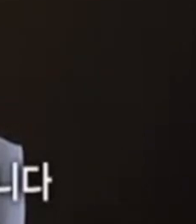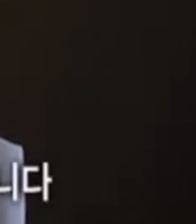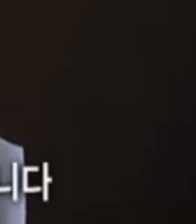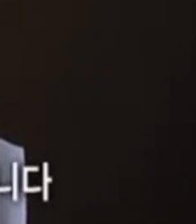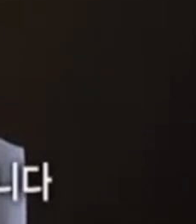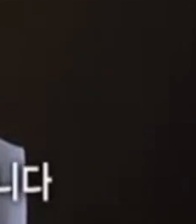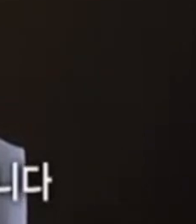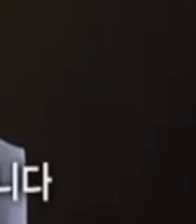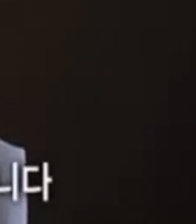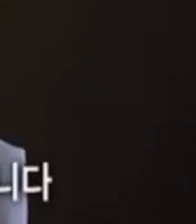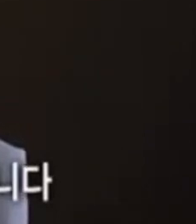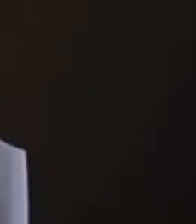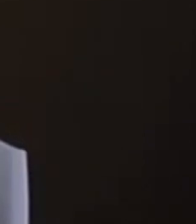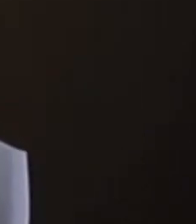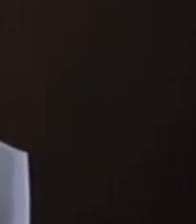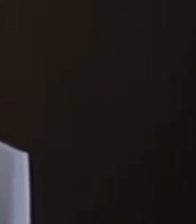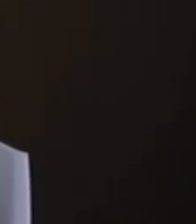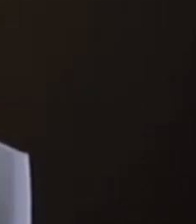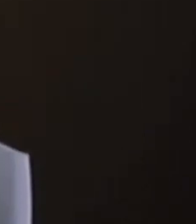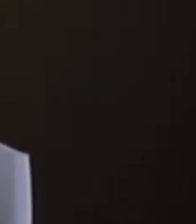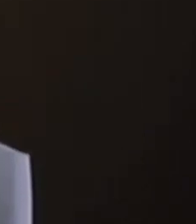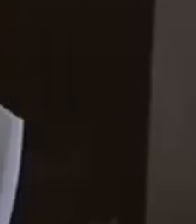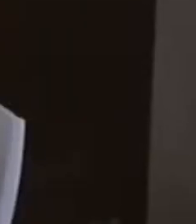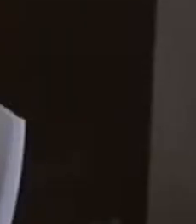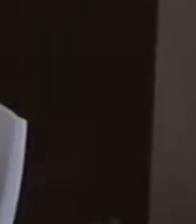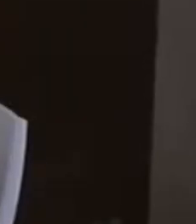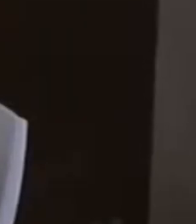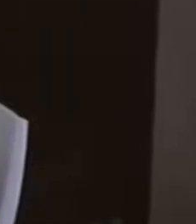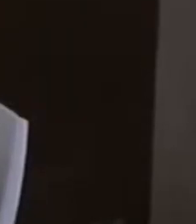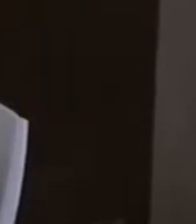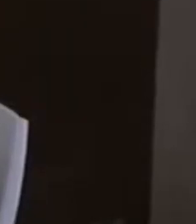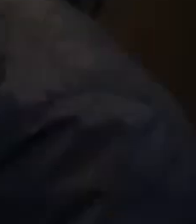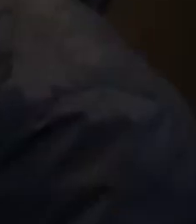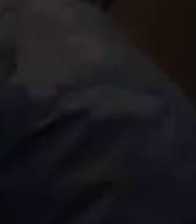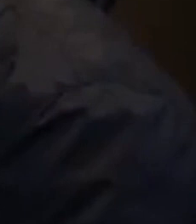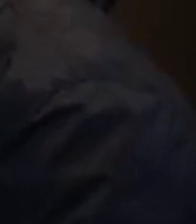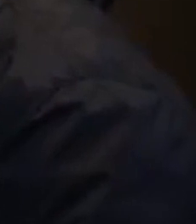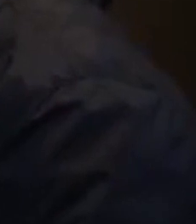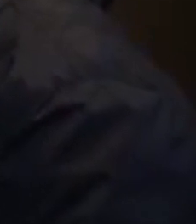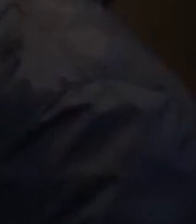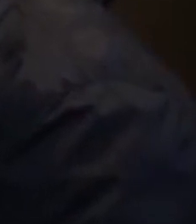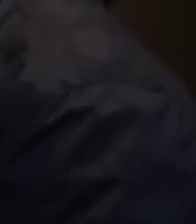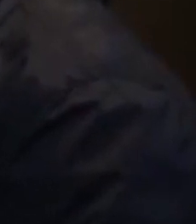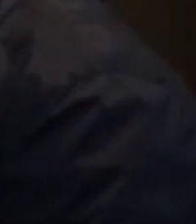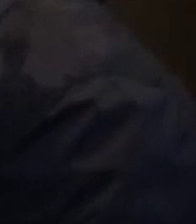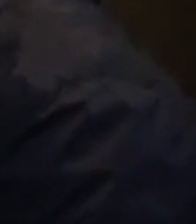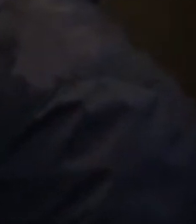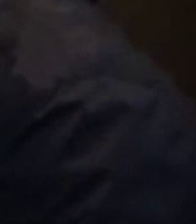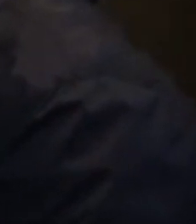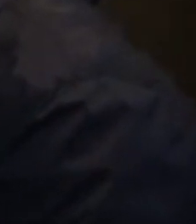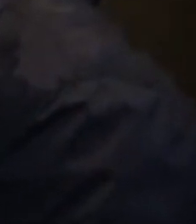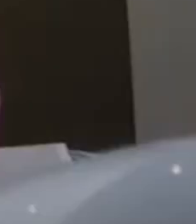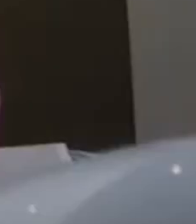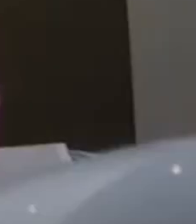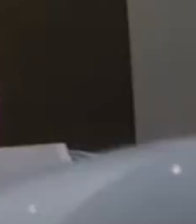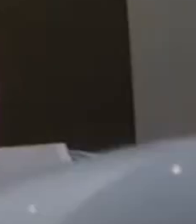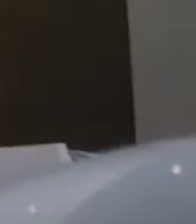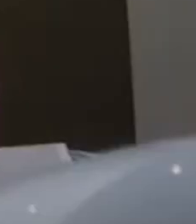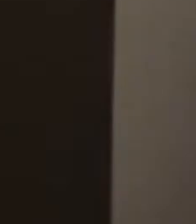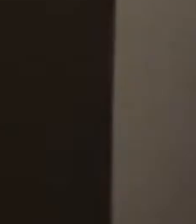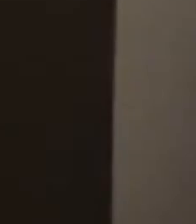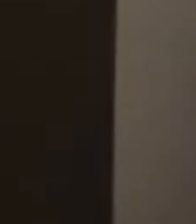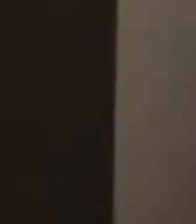정도 나오실 것 같습니다. 뭐가요? 뭐가 잘못 나온 것 같아요? 6개월 정도밖에 남지 않았습니다.